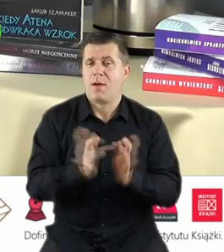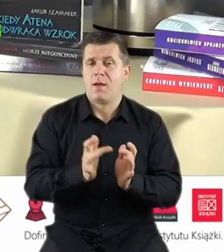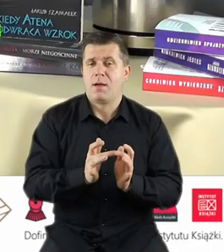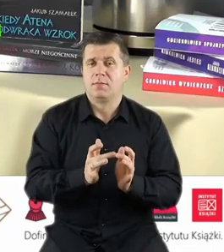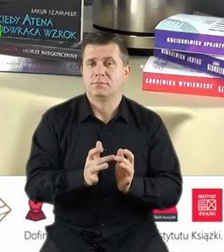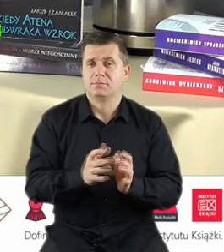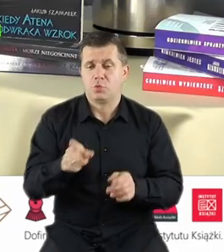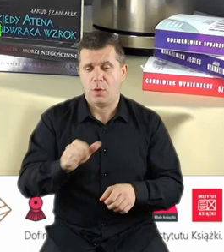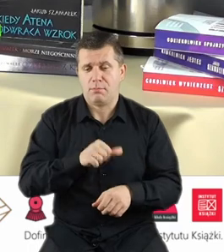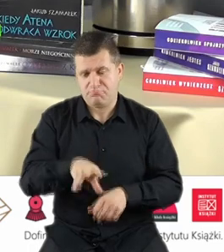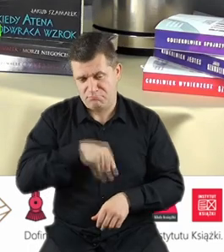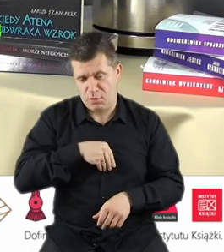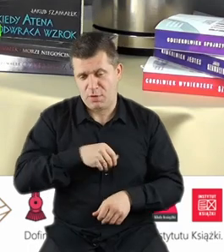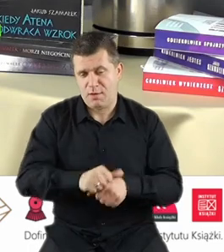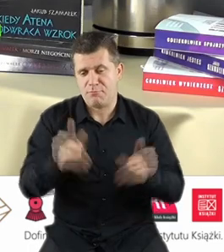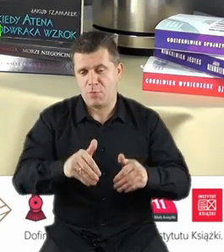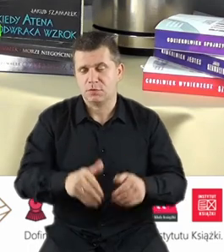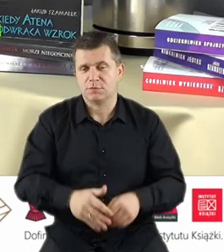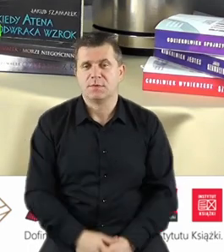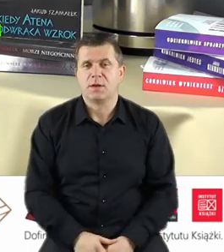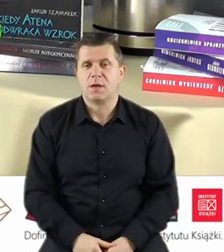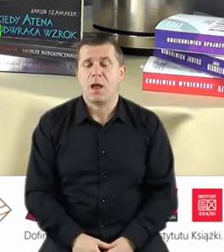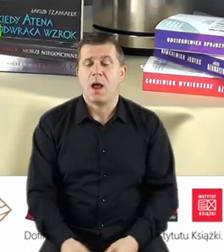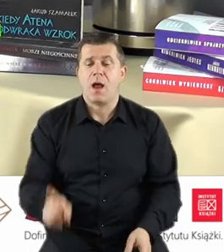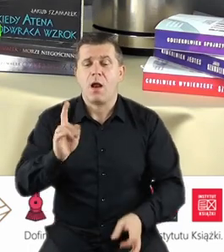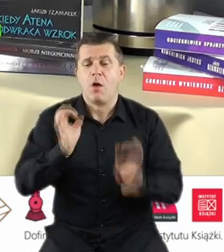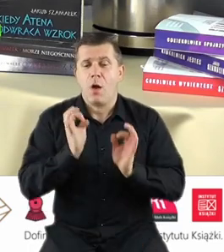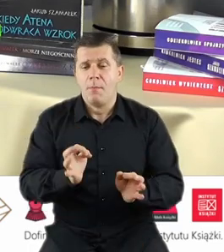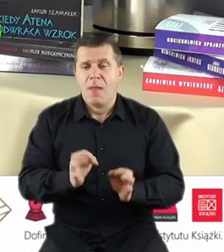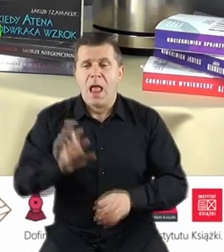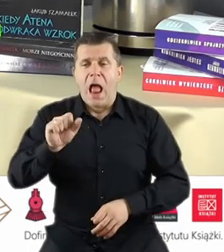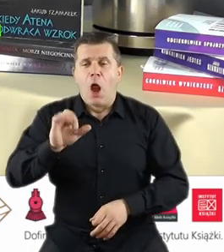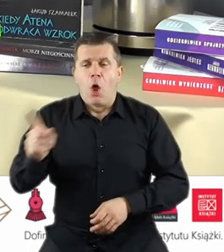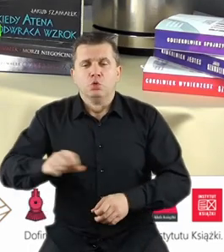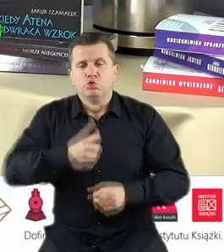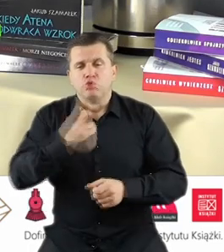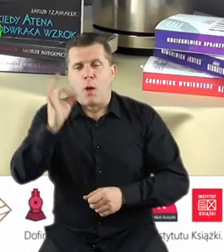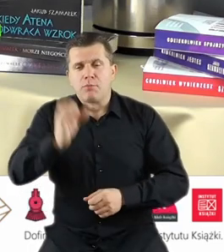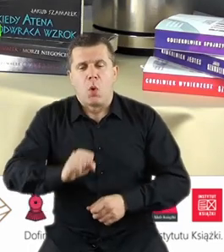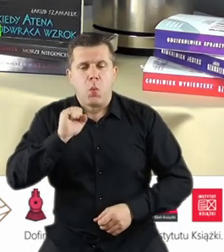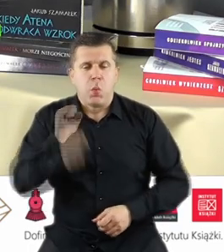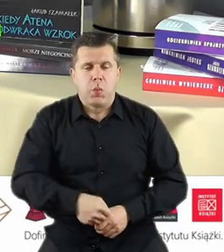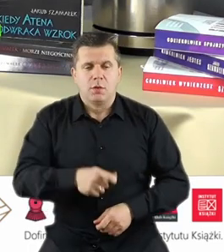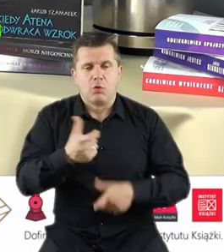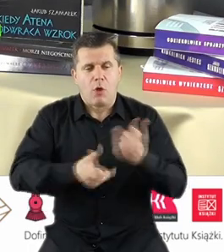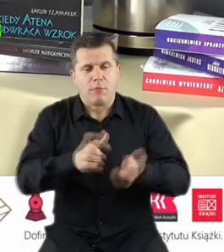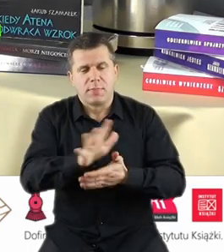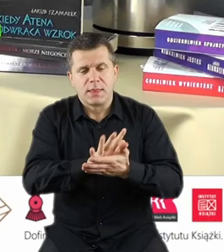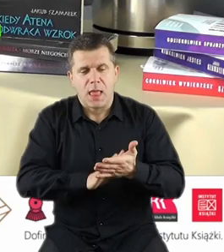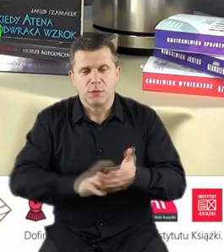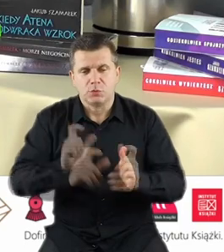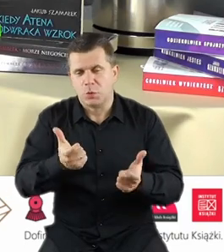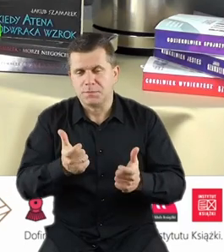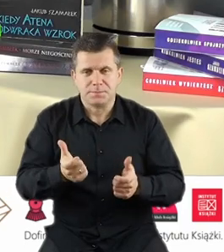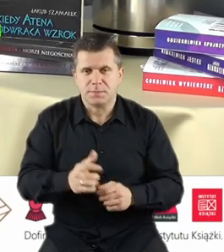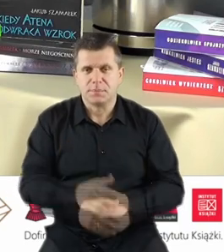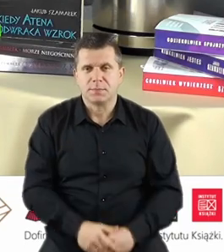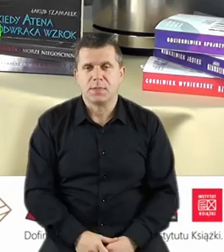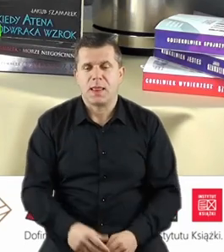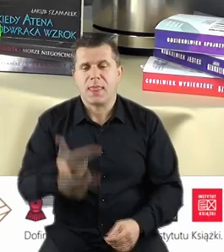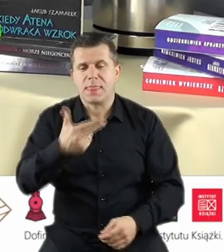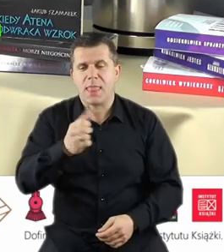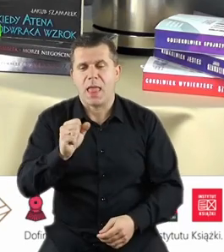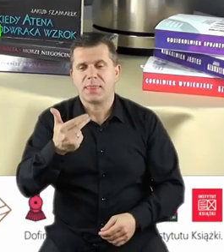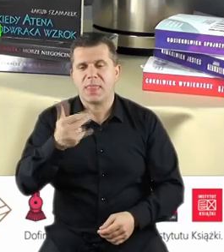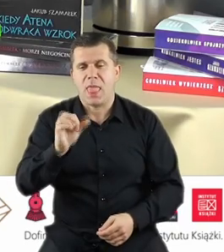możliwe. Oczywiście jeszcze nie jesteśmy w takim etapie, że nam algorytm napisze Ulyssesa czy nie wiem, Nadniemnym.